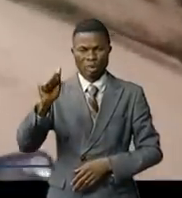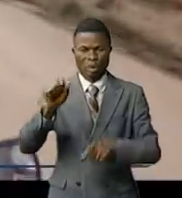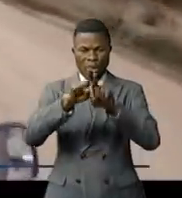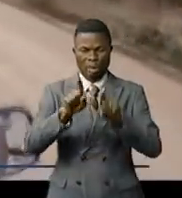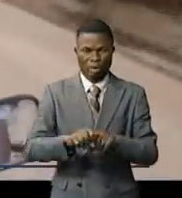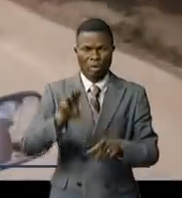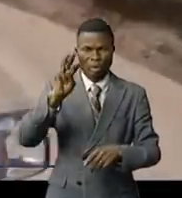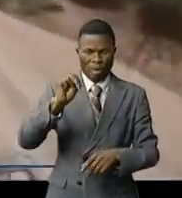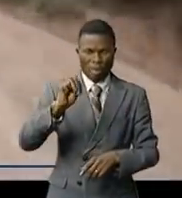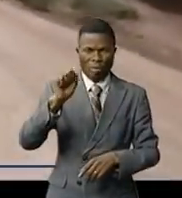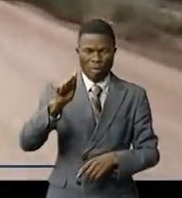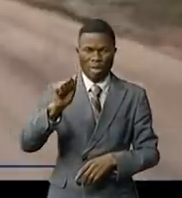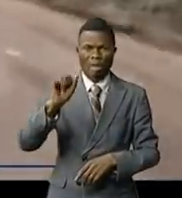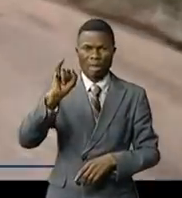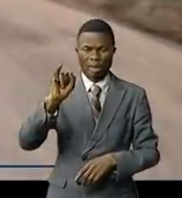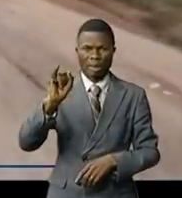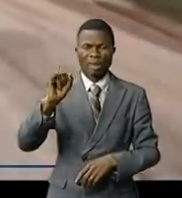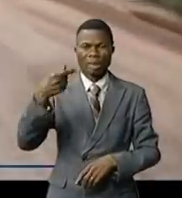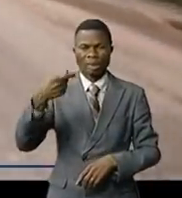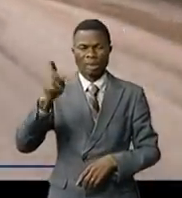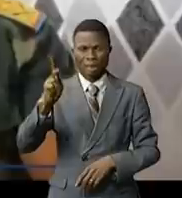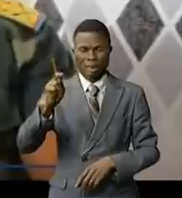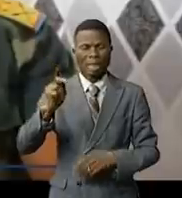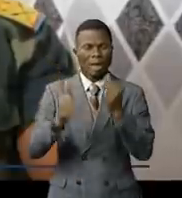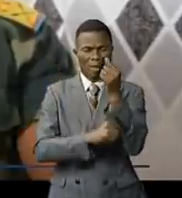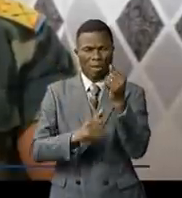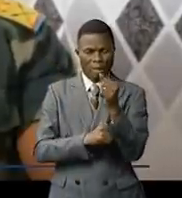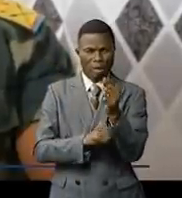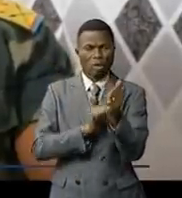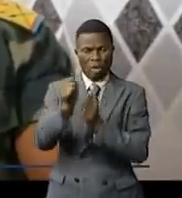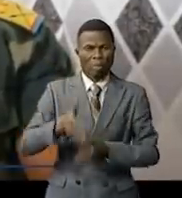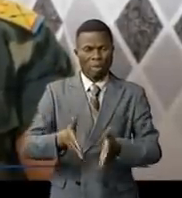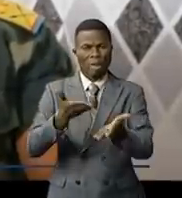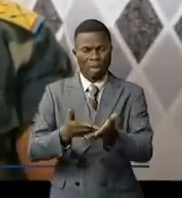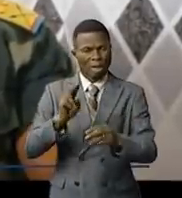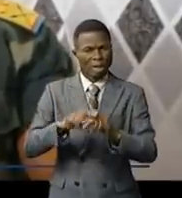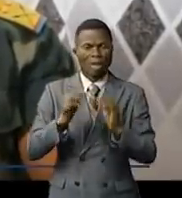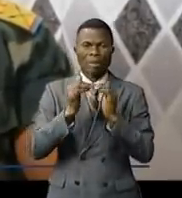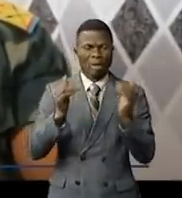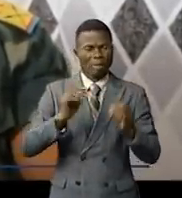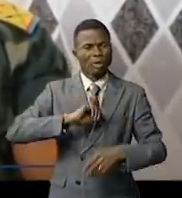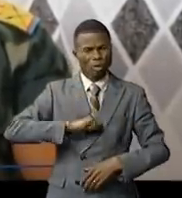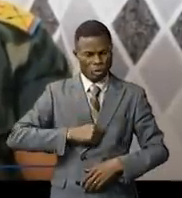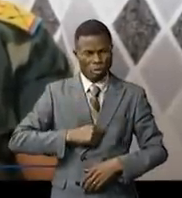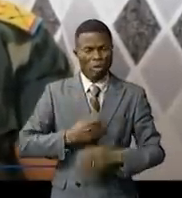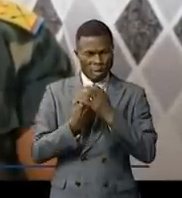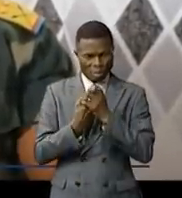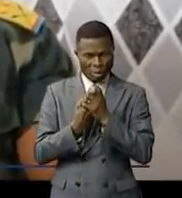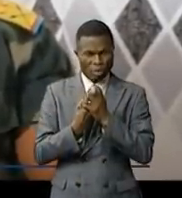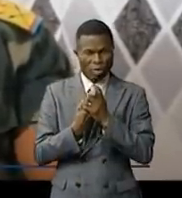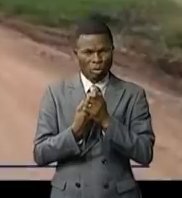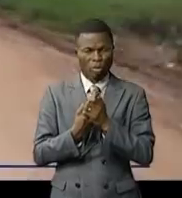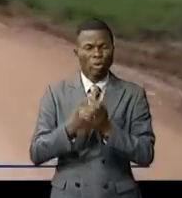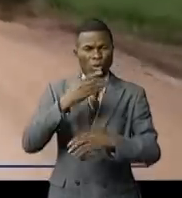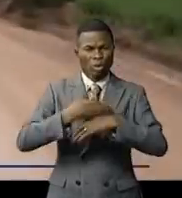la RN27 et que les usagers de cette route-là soient patients. Et je crois que d'ici là, il y